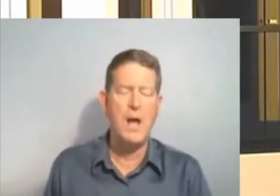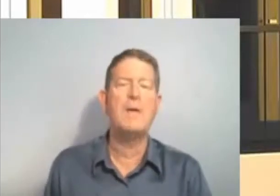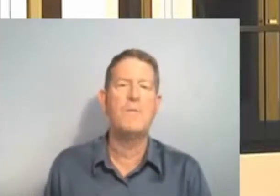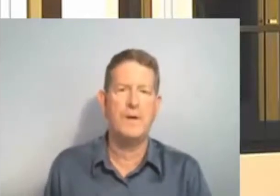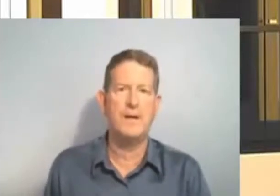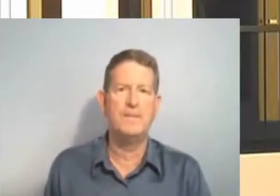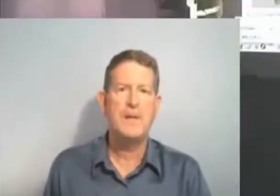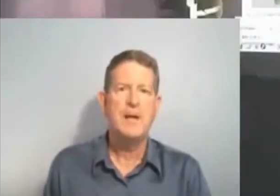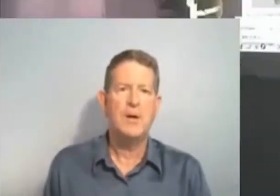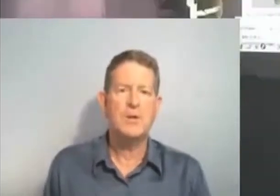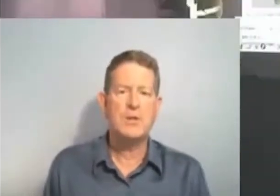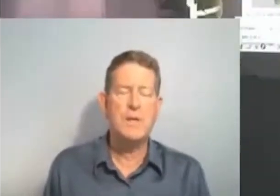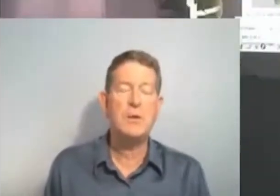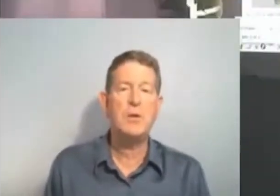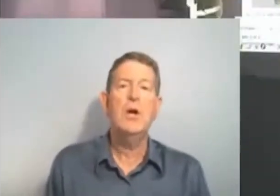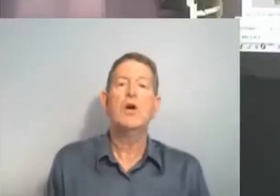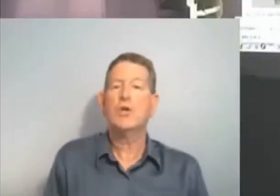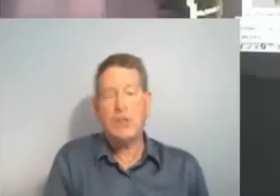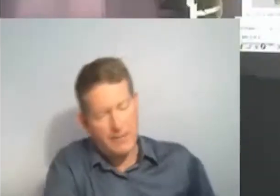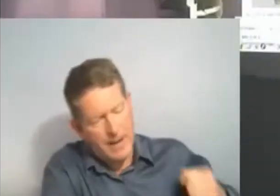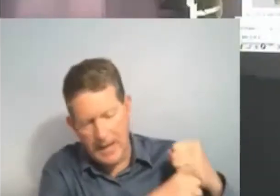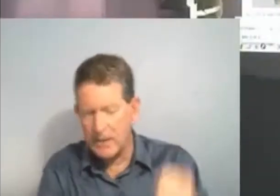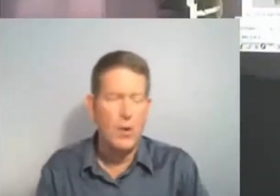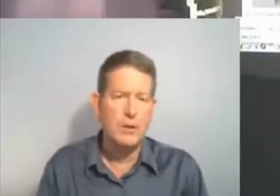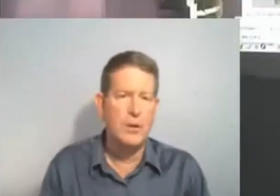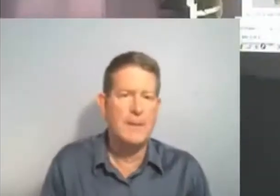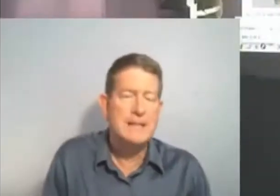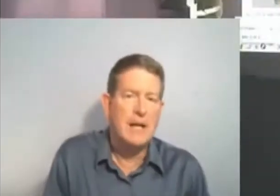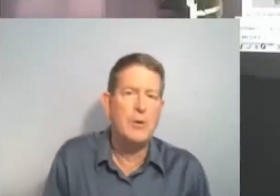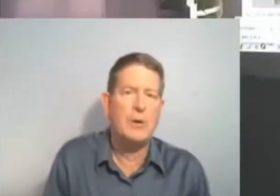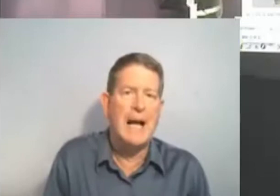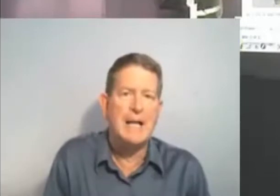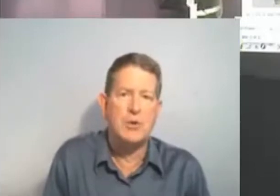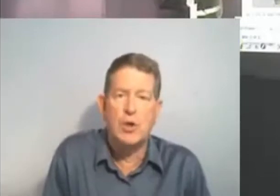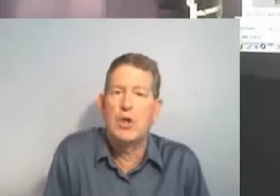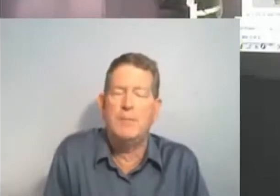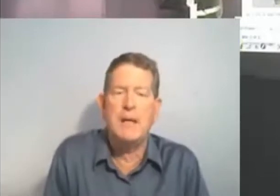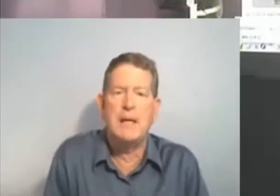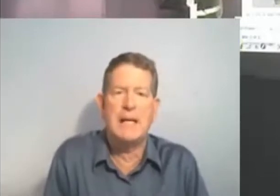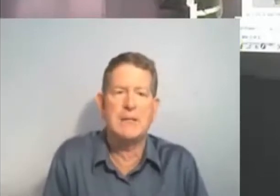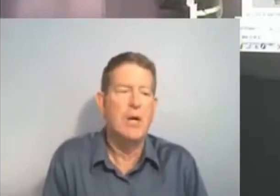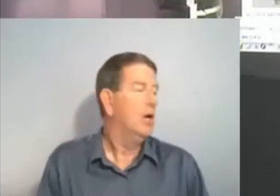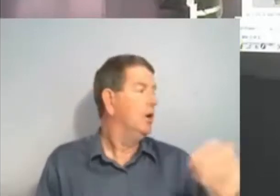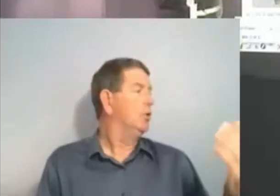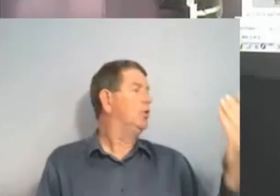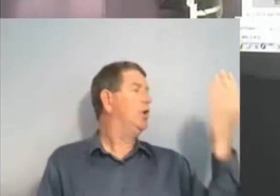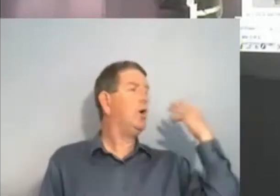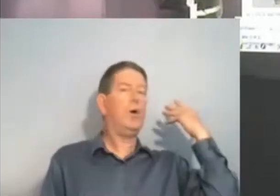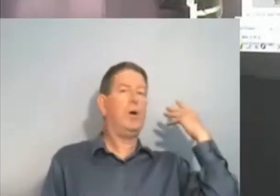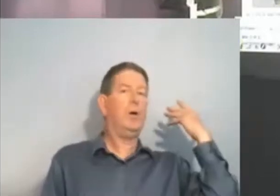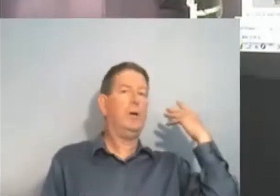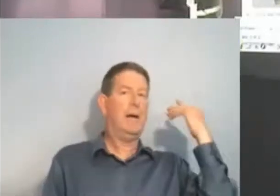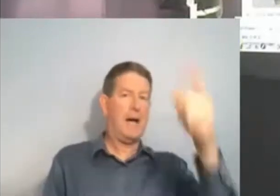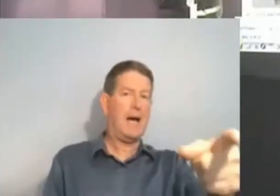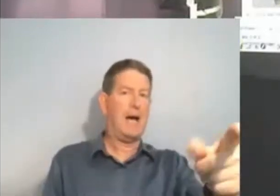8h moins 20. Ensuite, je travaille dans ma salle de classe. Je donne mes classes.